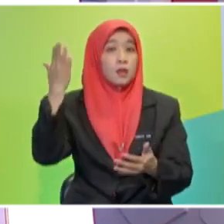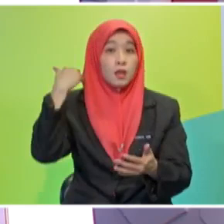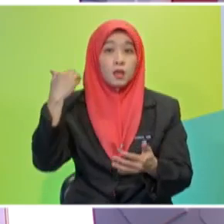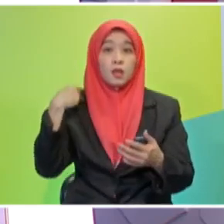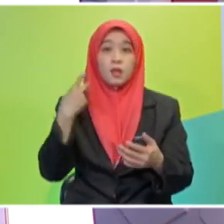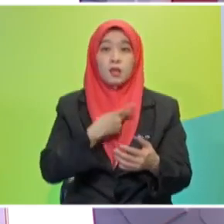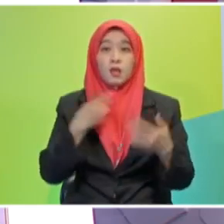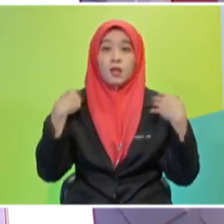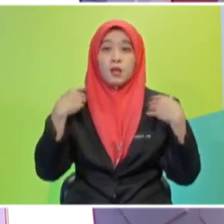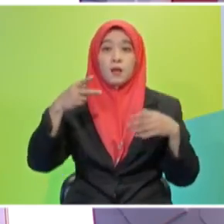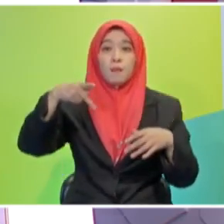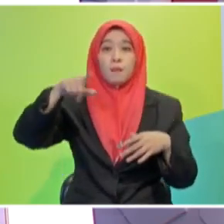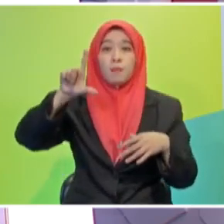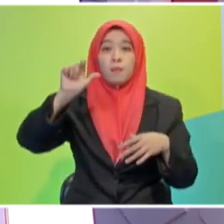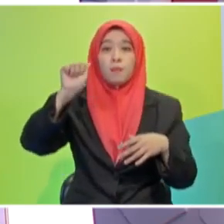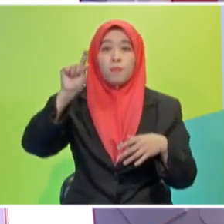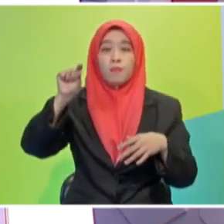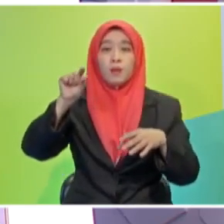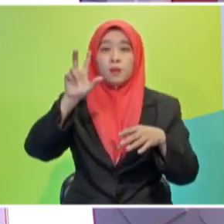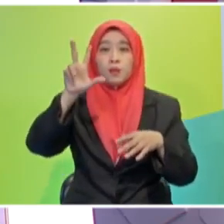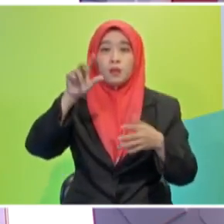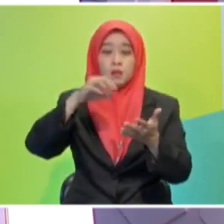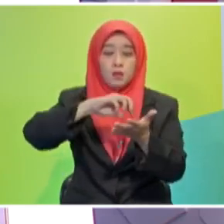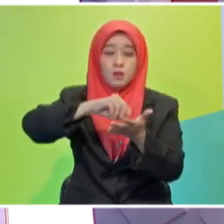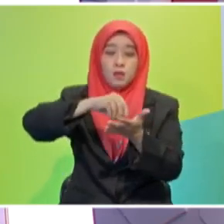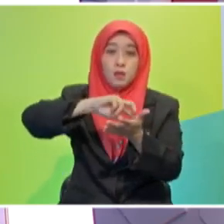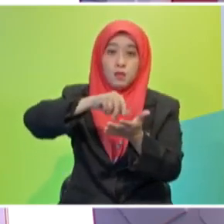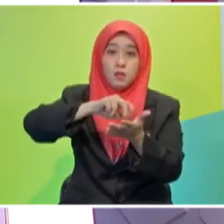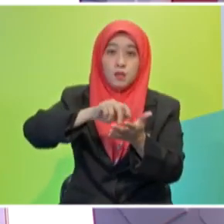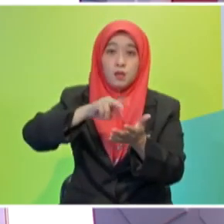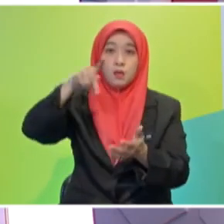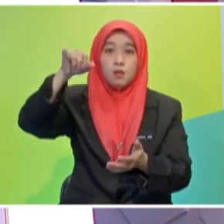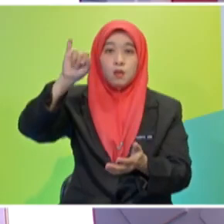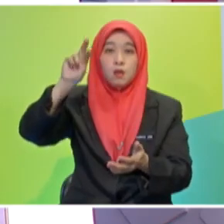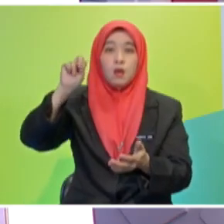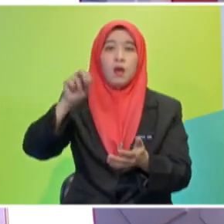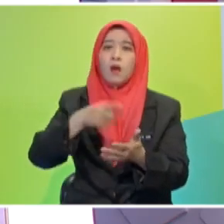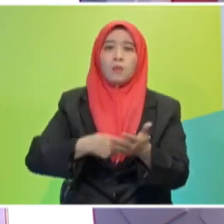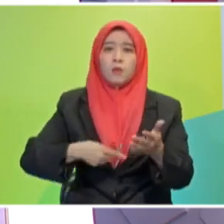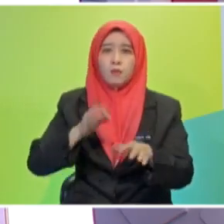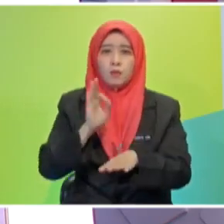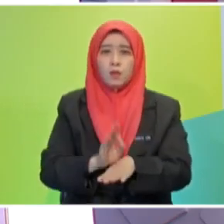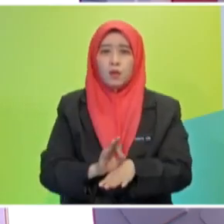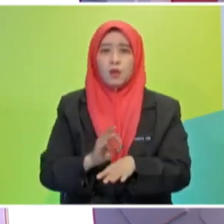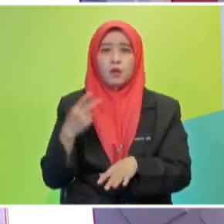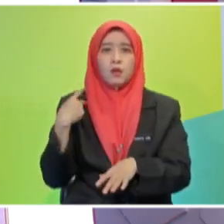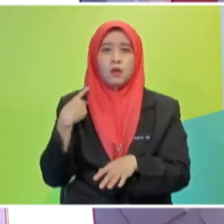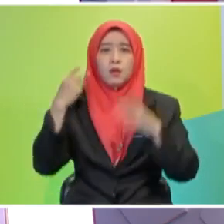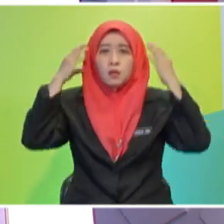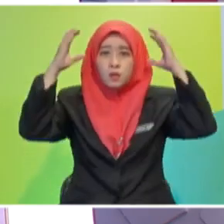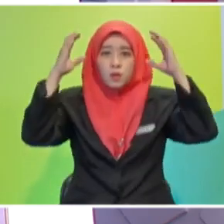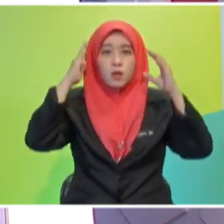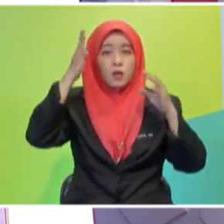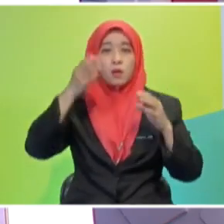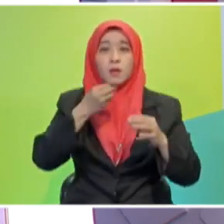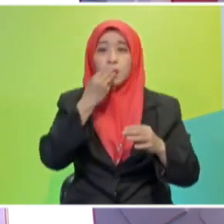kita tak tahu plug 3 pin ni apa. Apa fungsi dia, apa benda-benda tu kan. Jadi cikgu akan terangkan satu per satu.